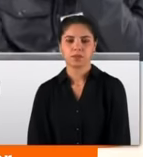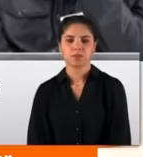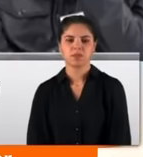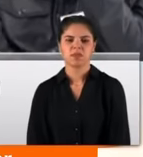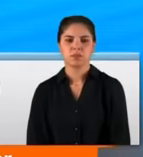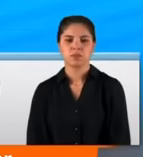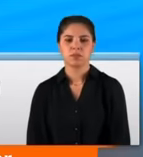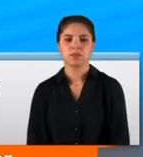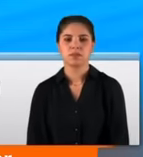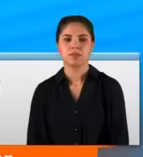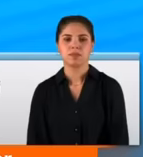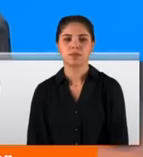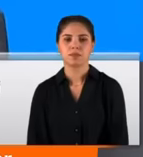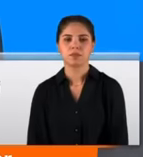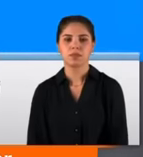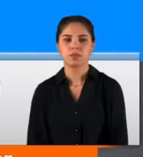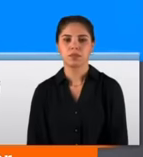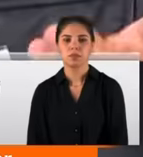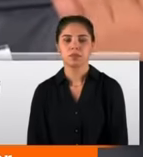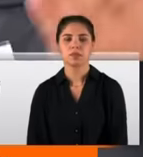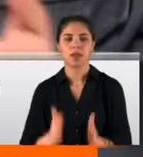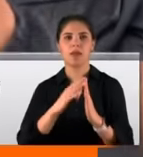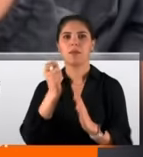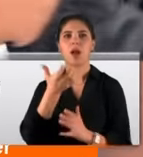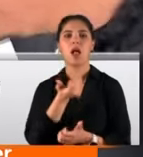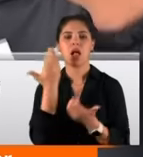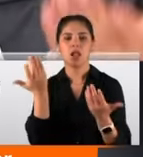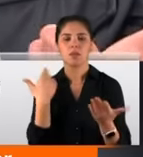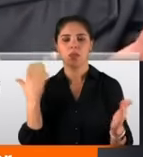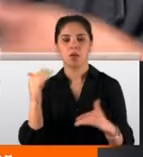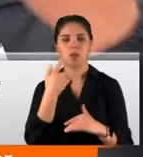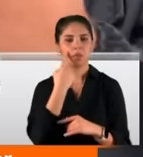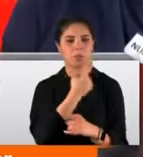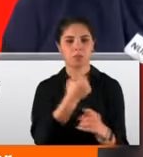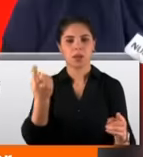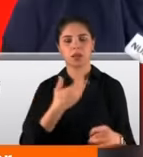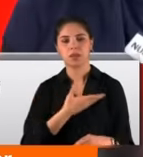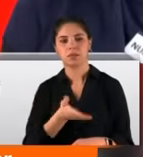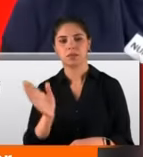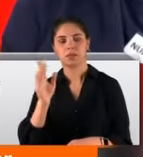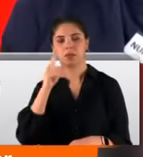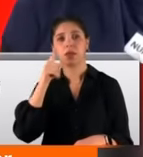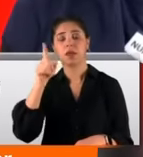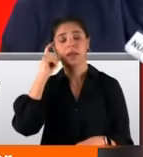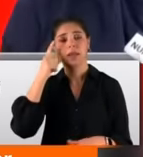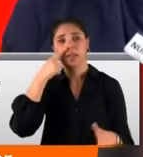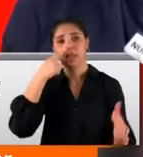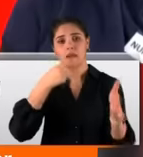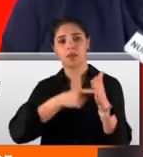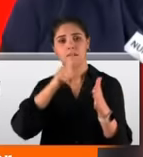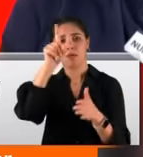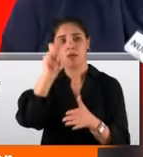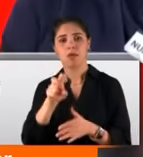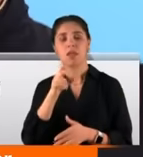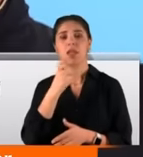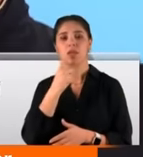girmiş. Eve giriyor, paraları alıyor, çıkıyor. Evinden para falan almadım. Normal odalara hızlıca bir baktım sonra çıktım. İddiaların odağındaki kişi ne yazık ki 18